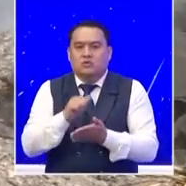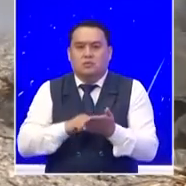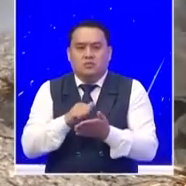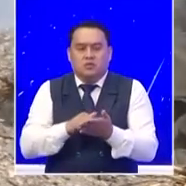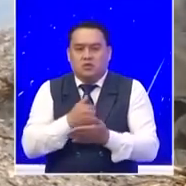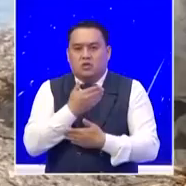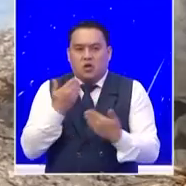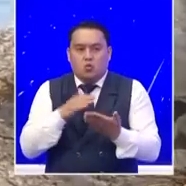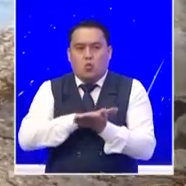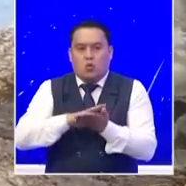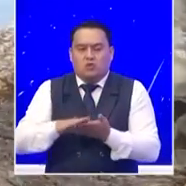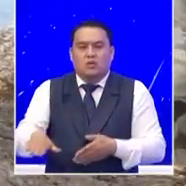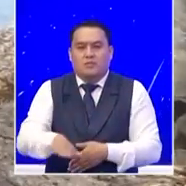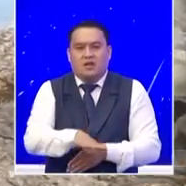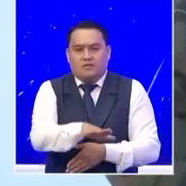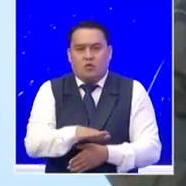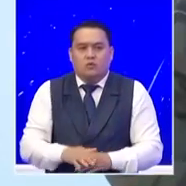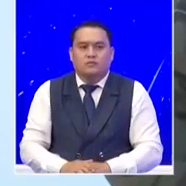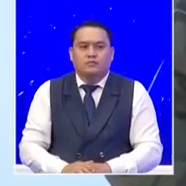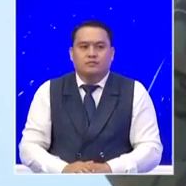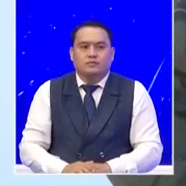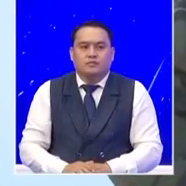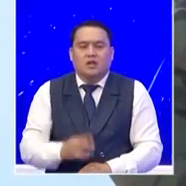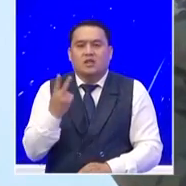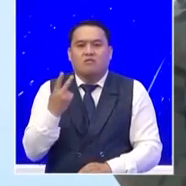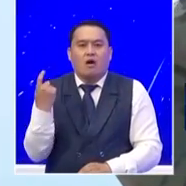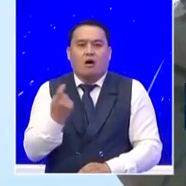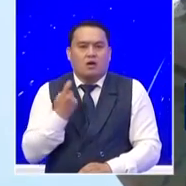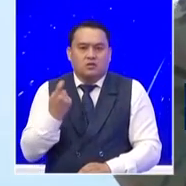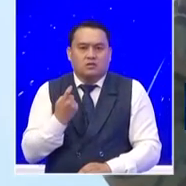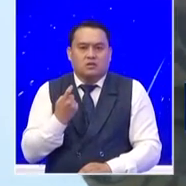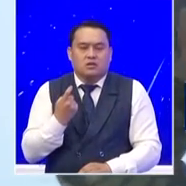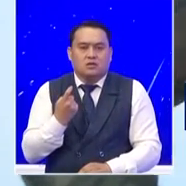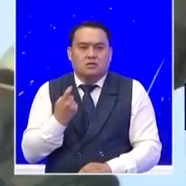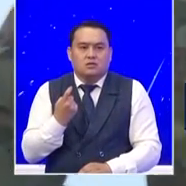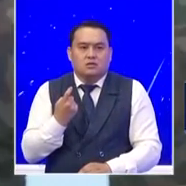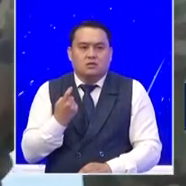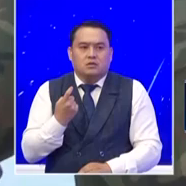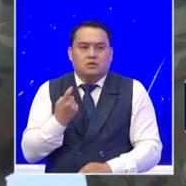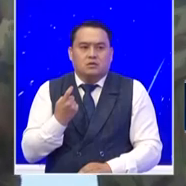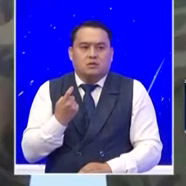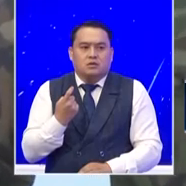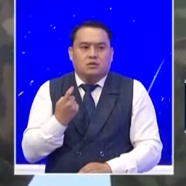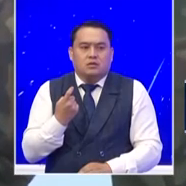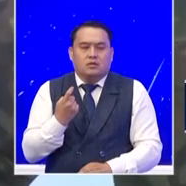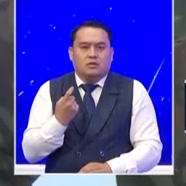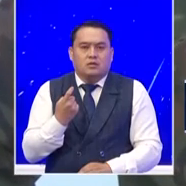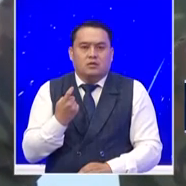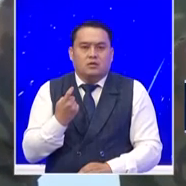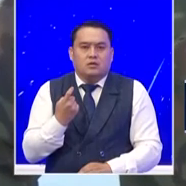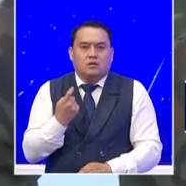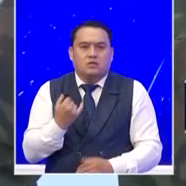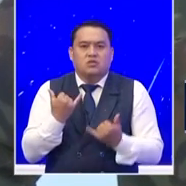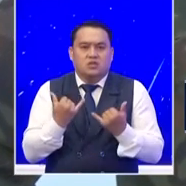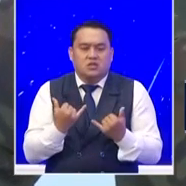время уборки и очистки береговой линии. Два хозяйства здесь – Каратал Балык и Бахтбек Каратал. В данный